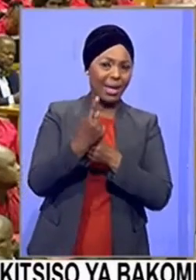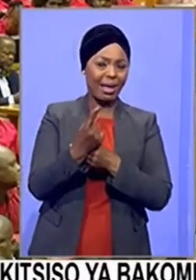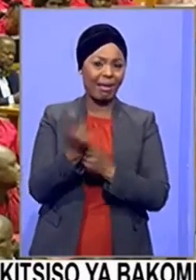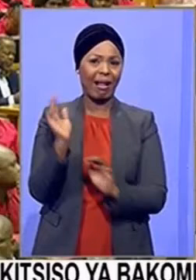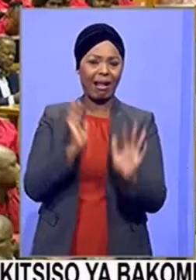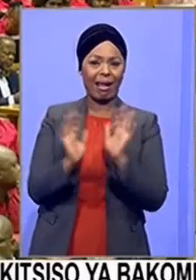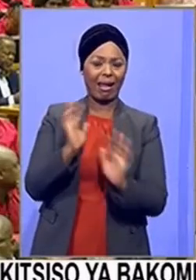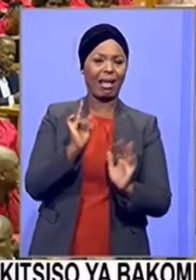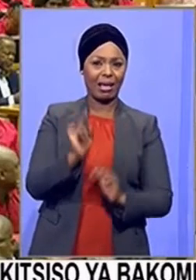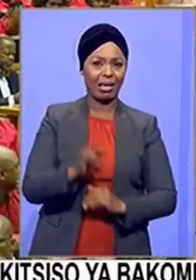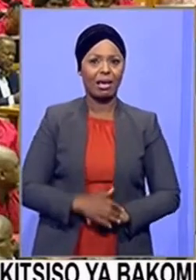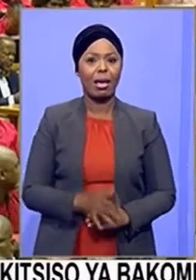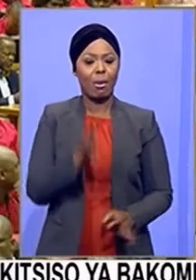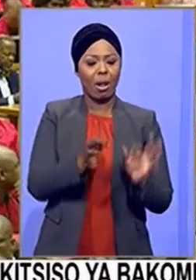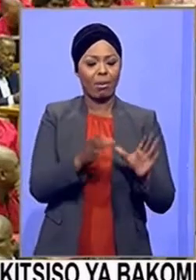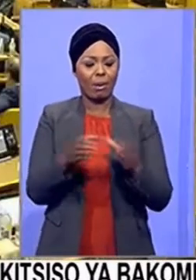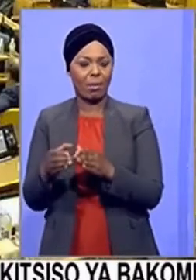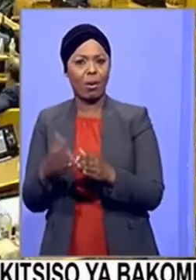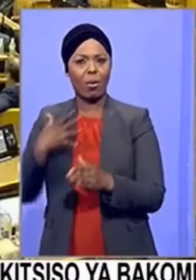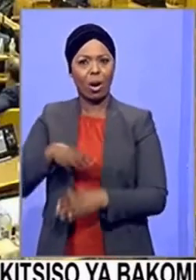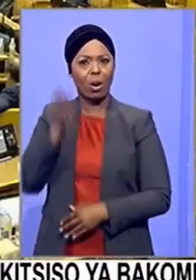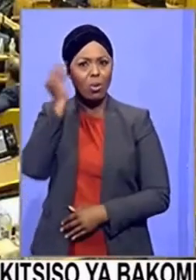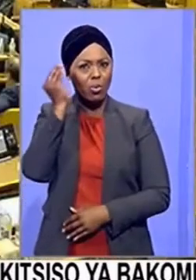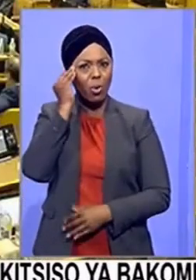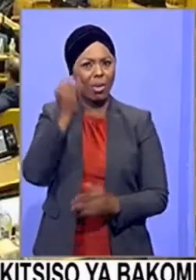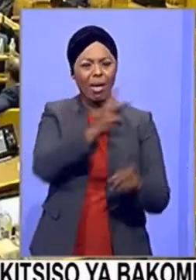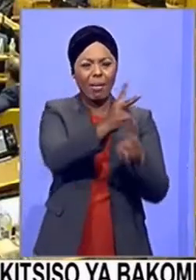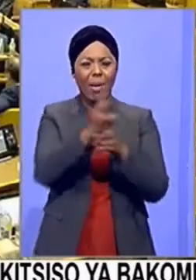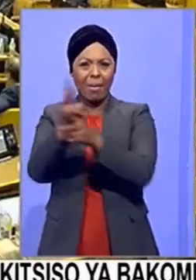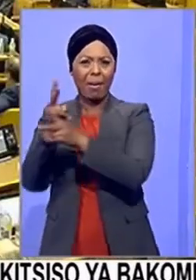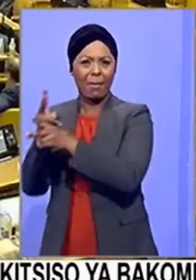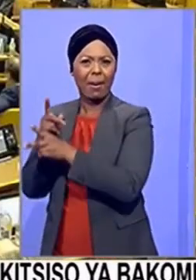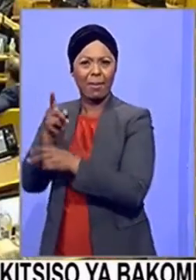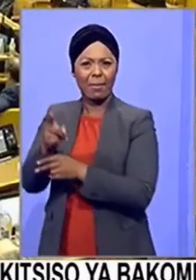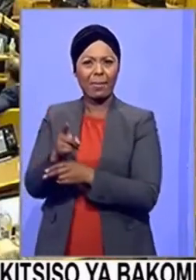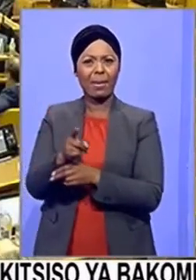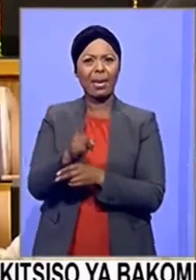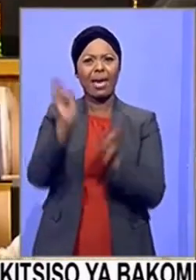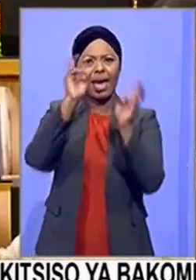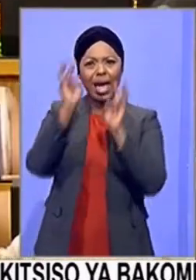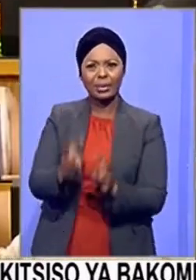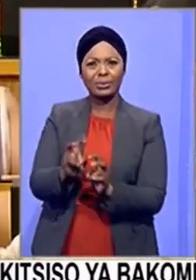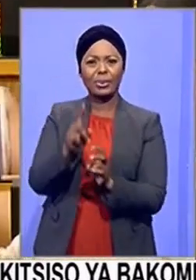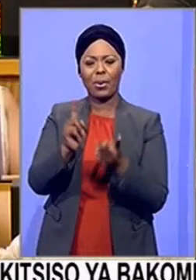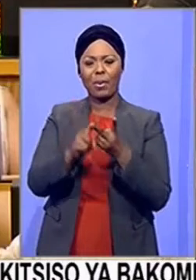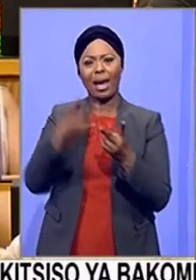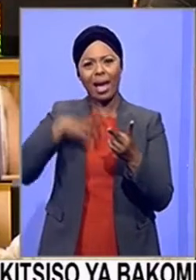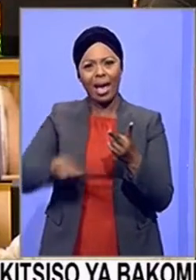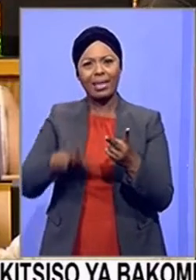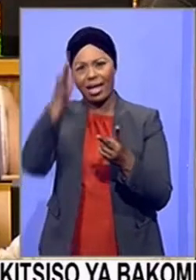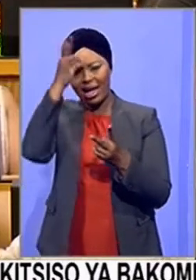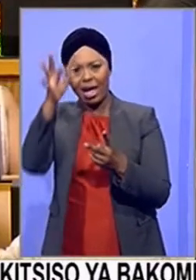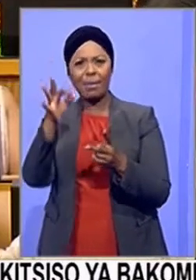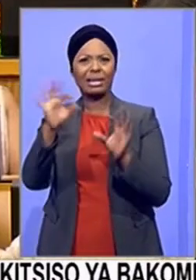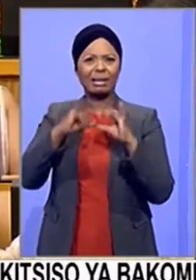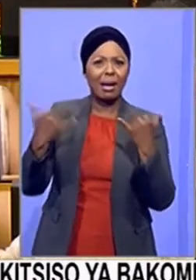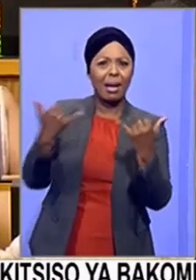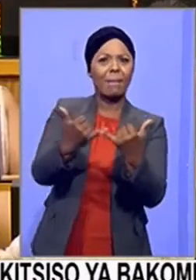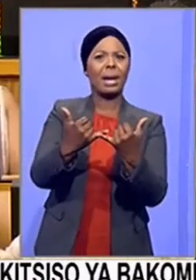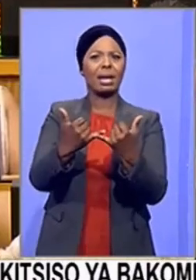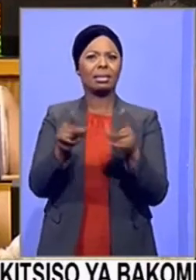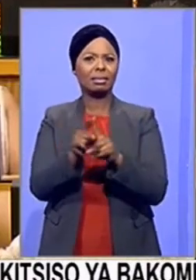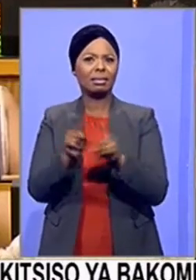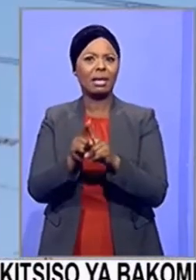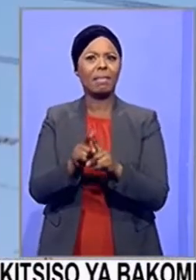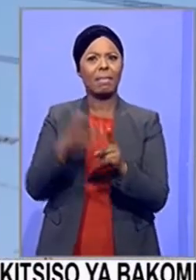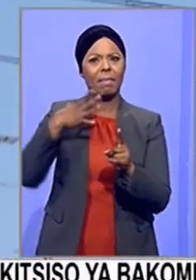tseba geba leano la dikoloto tša yona go dikoloto tšeo di kolotwago ke Eskom le mafapa a mangwe a mmušo, ditheo tša mmušo